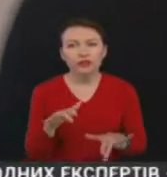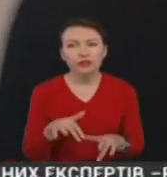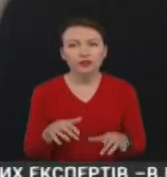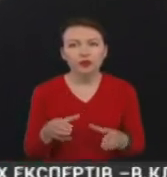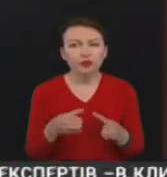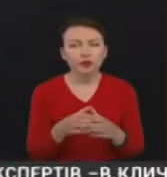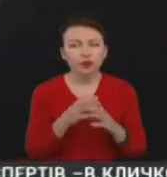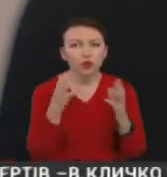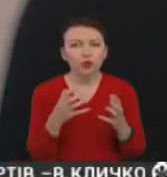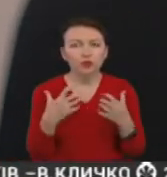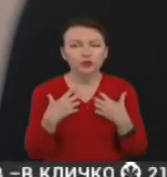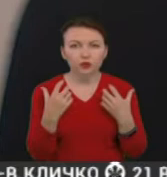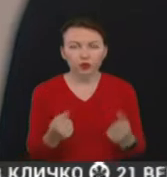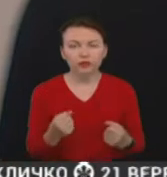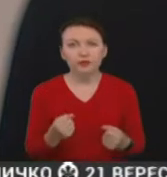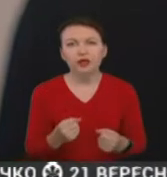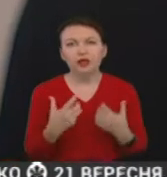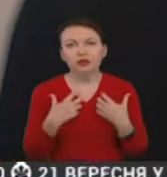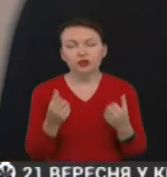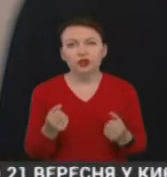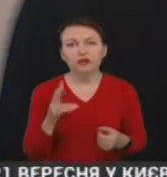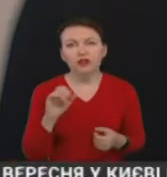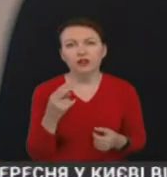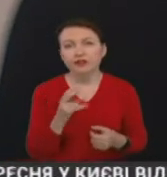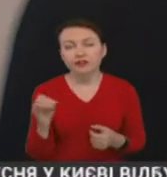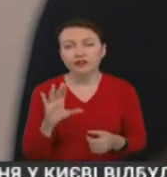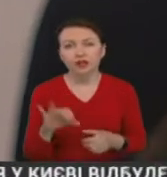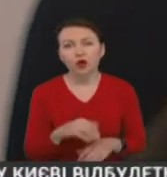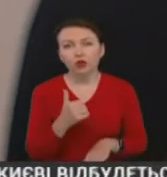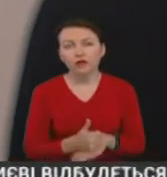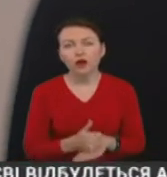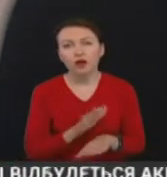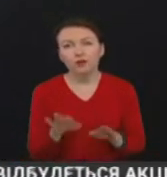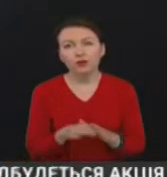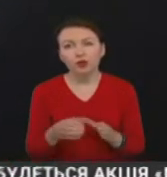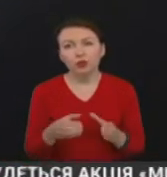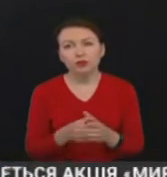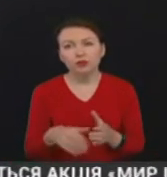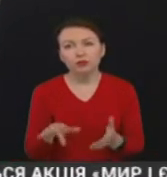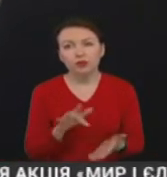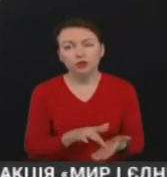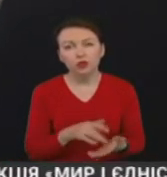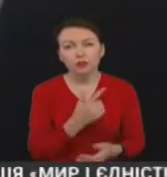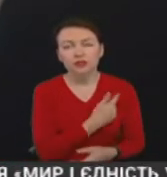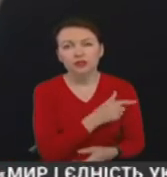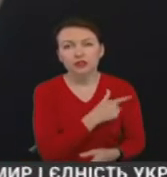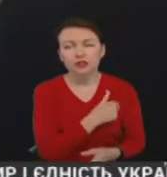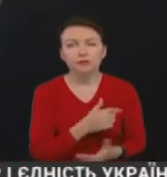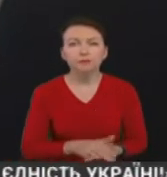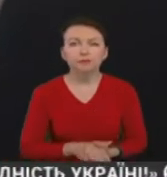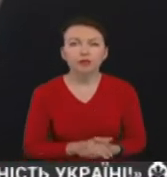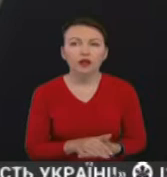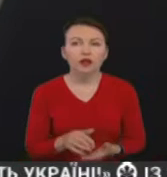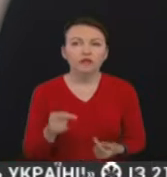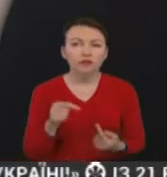охорони здоров'я і здоров'я нації і, відповідно, головою підкомітету військової медицини. Відповідно,